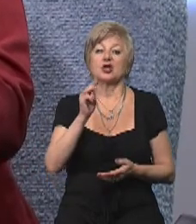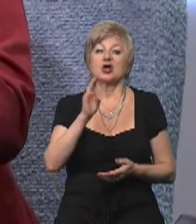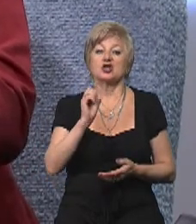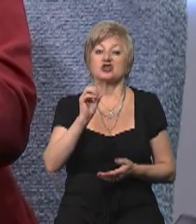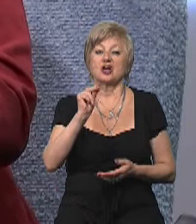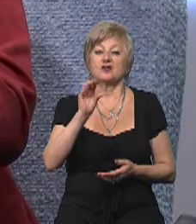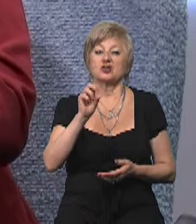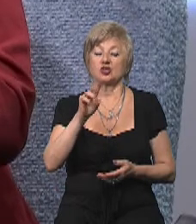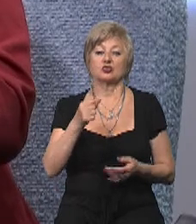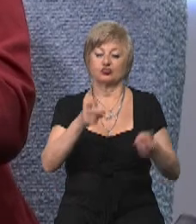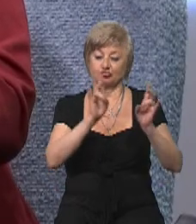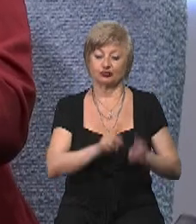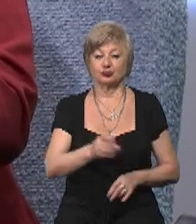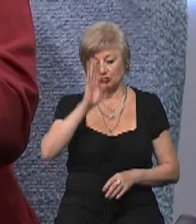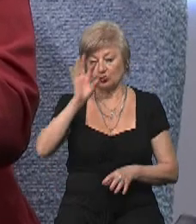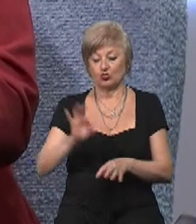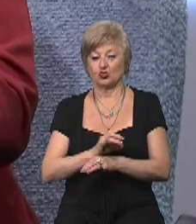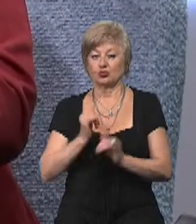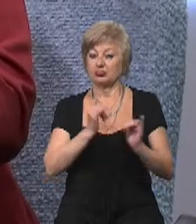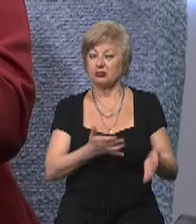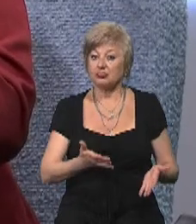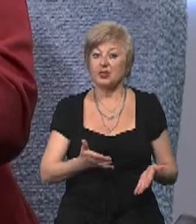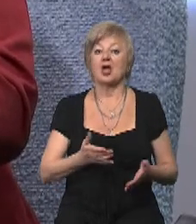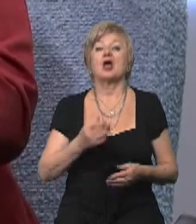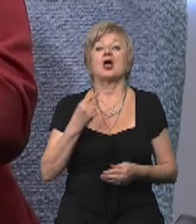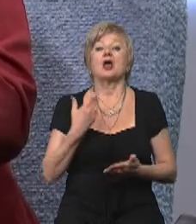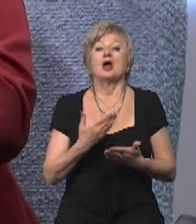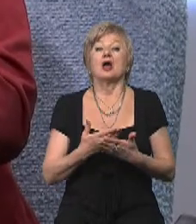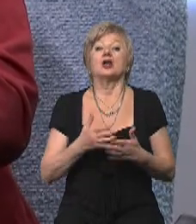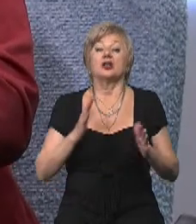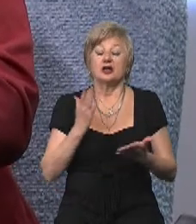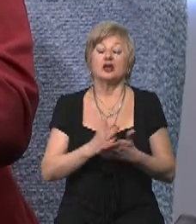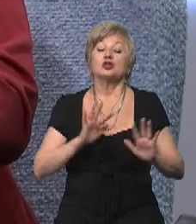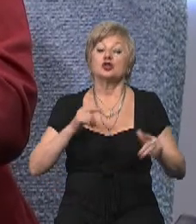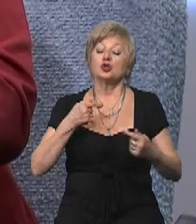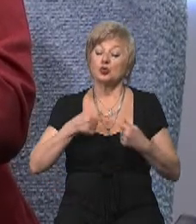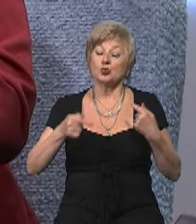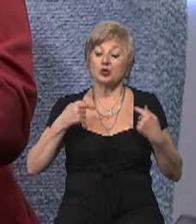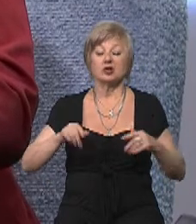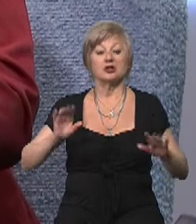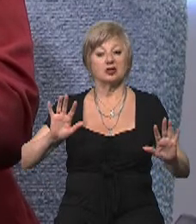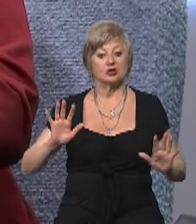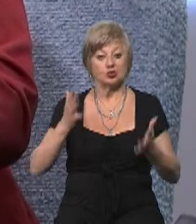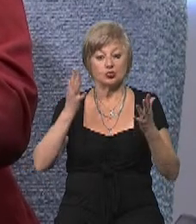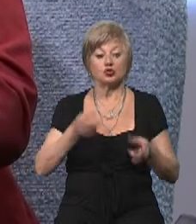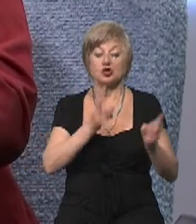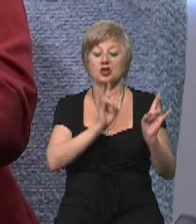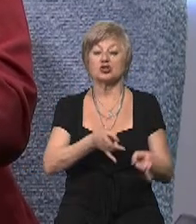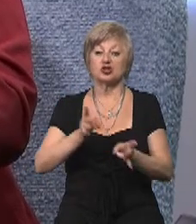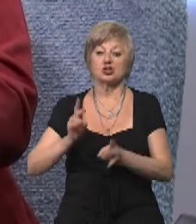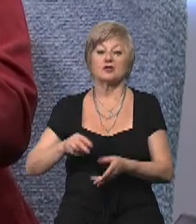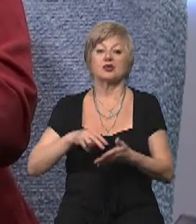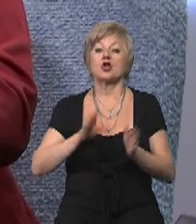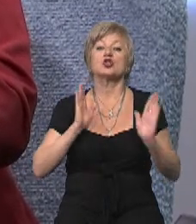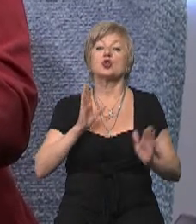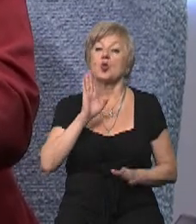травмував її чоловік. Правоохоронці області фіксують і інші випадки домашнього насилля, жертвами якого стають не